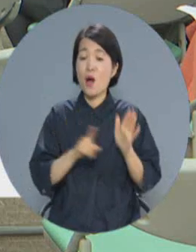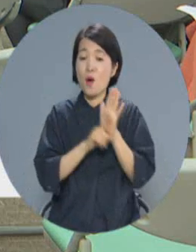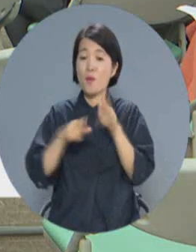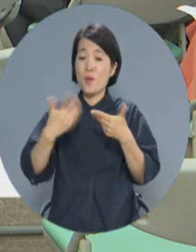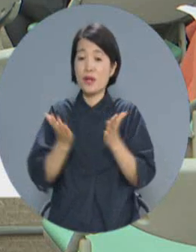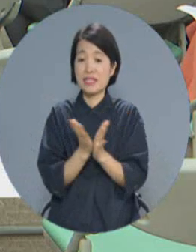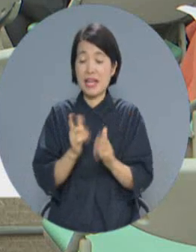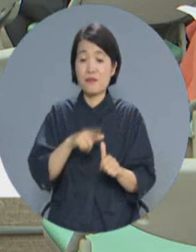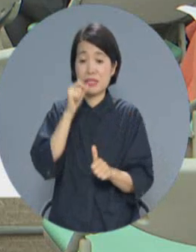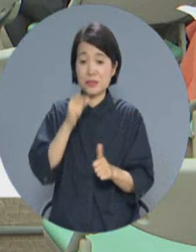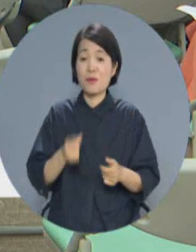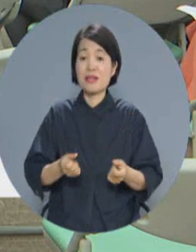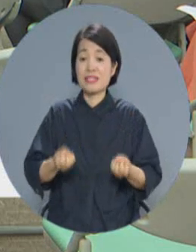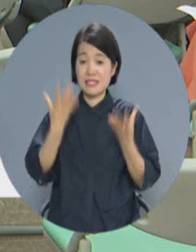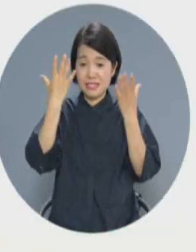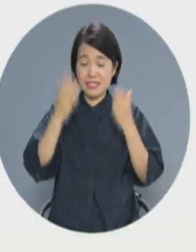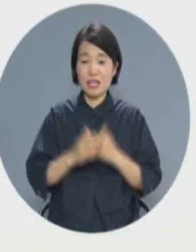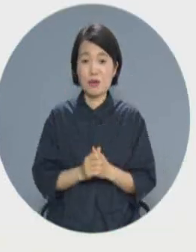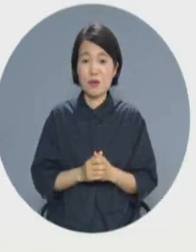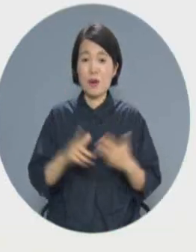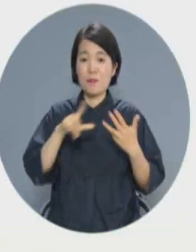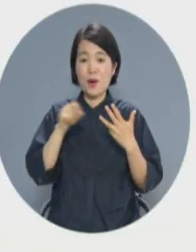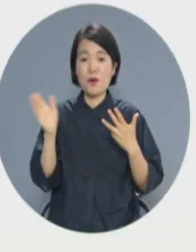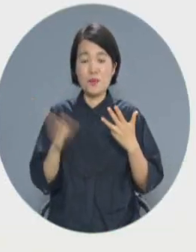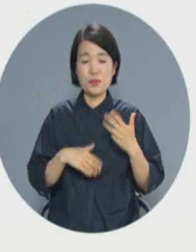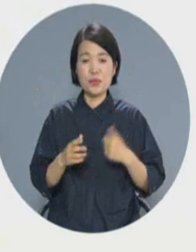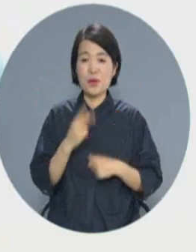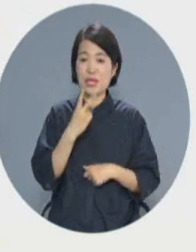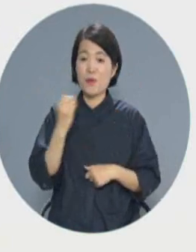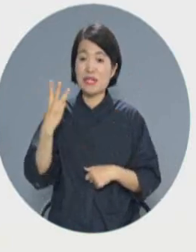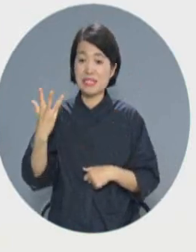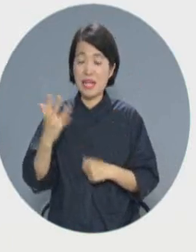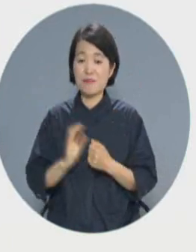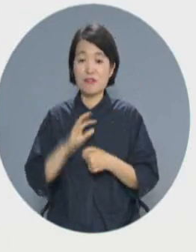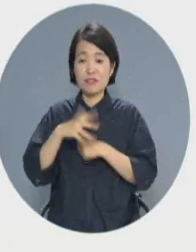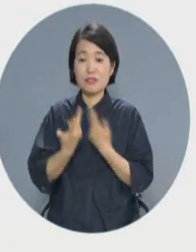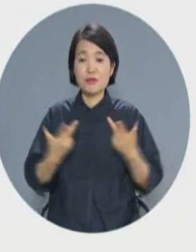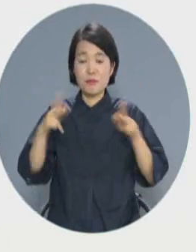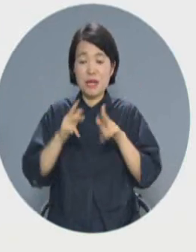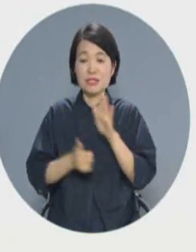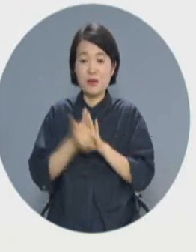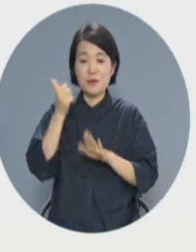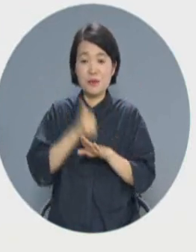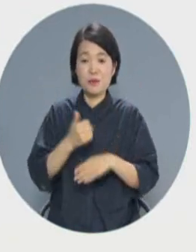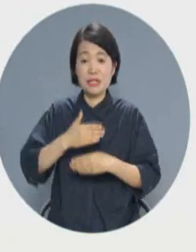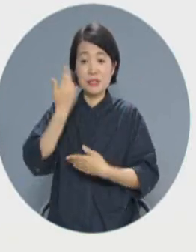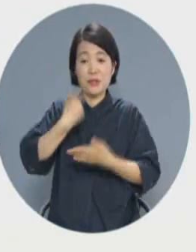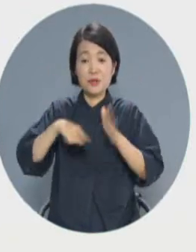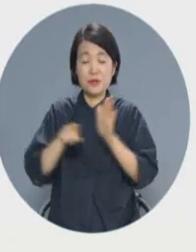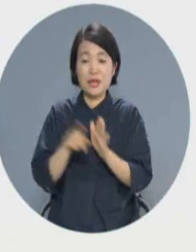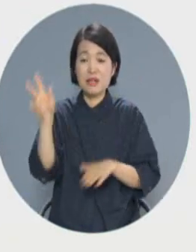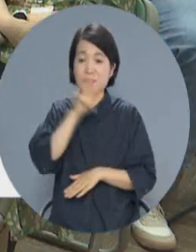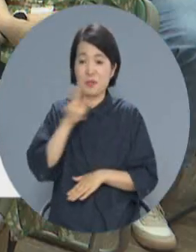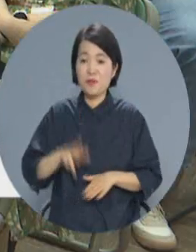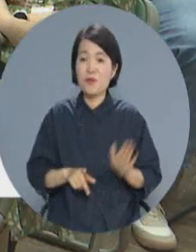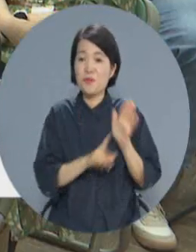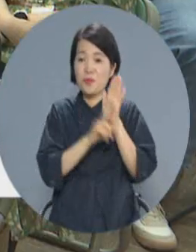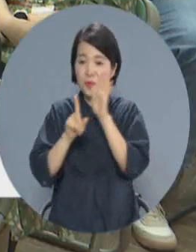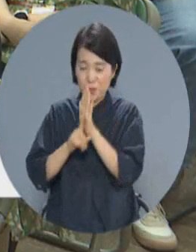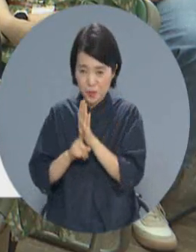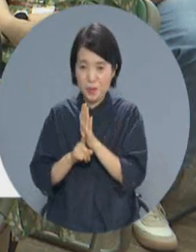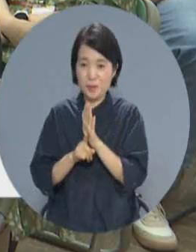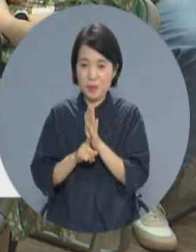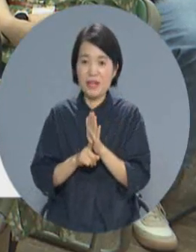홍보단 위촉식을 갖고 다음 달부터 2023 순천만국제정원박람회 성공 개최를 위한 전국적인 붐